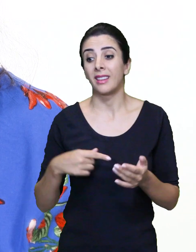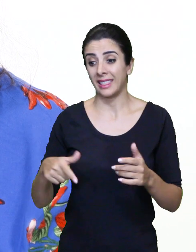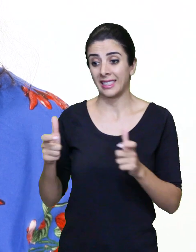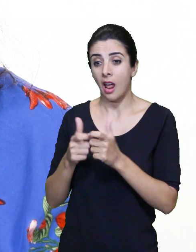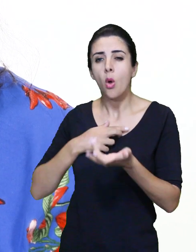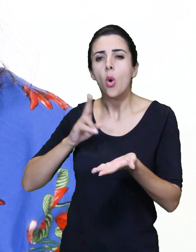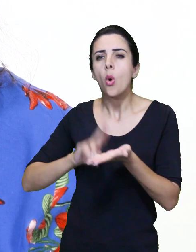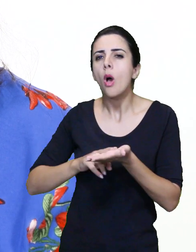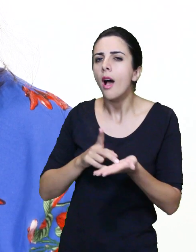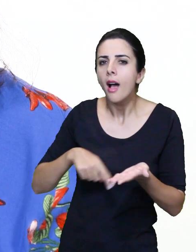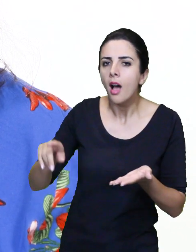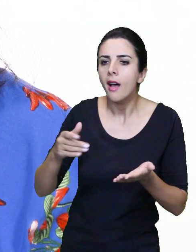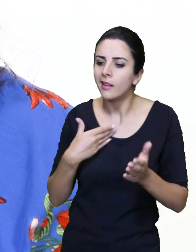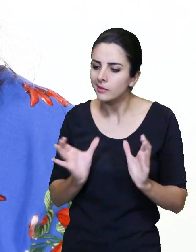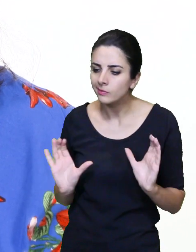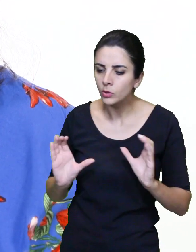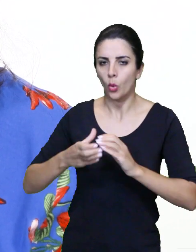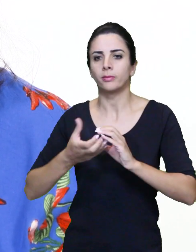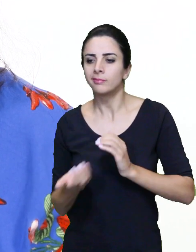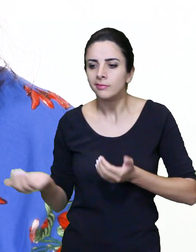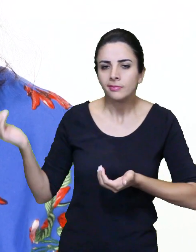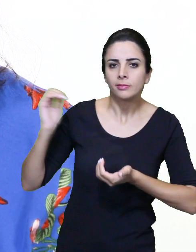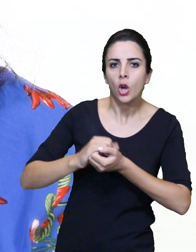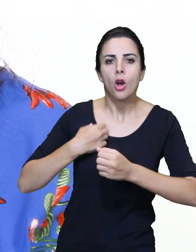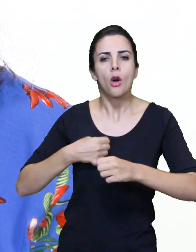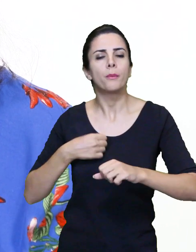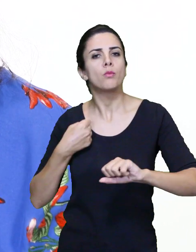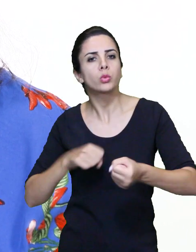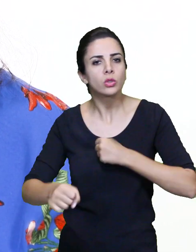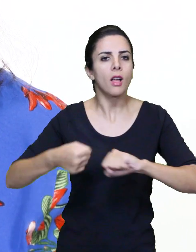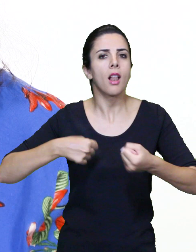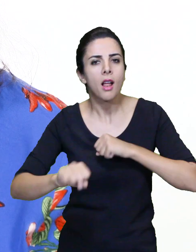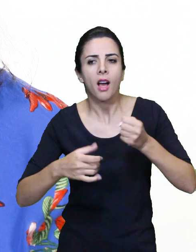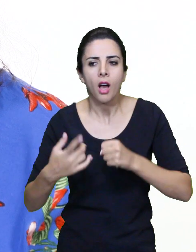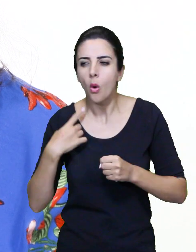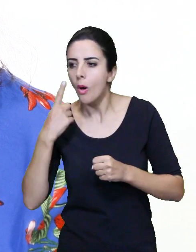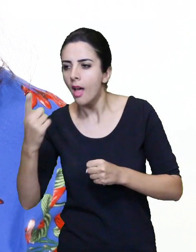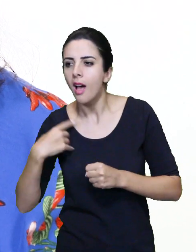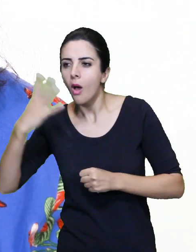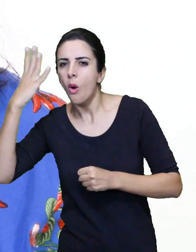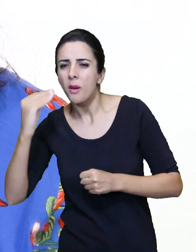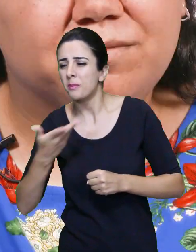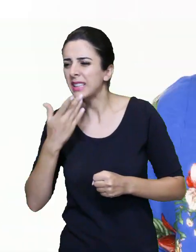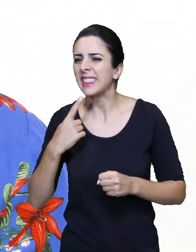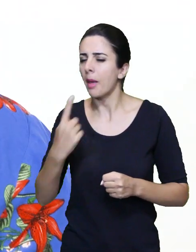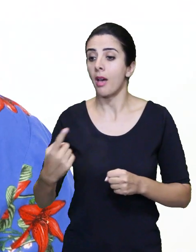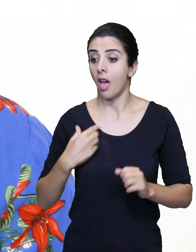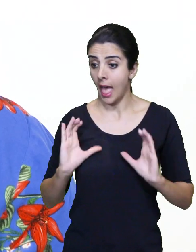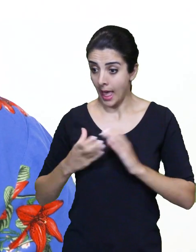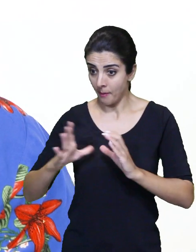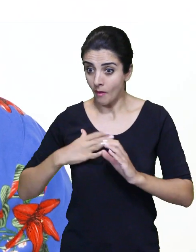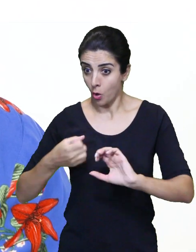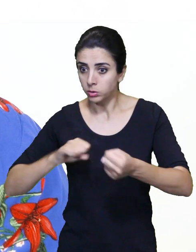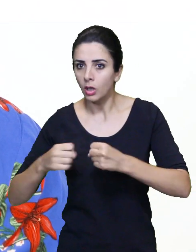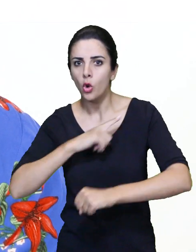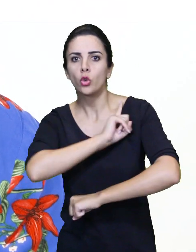kazandırdığı örgütlü mücadele güçlendirip tek başıma mücadele yıpratır. EGET